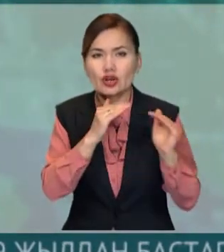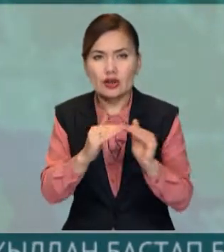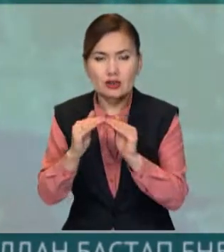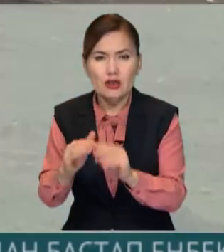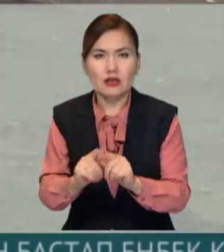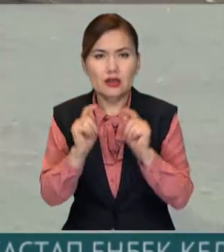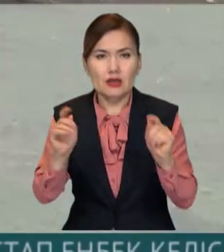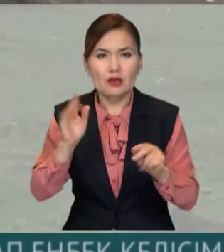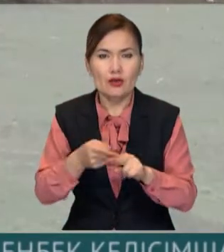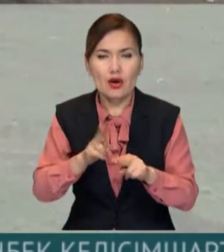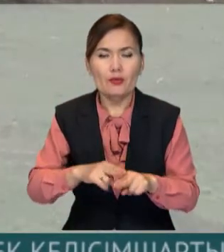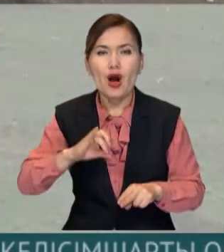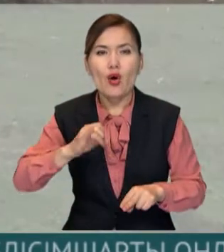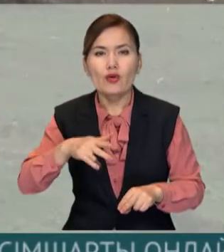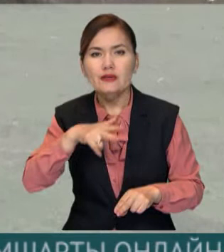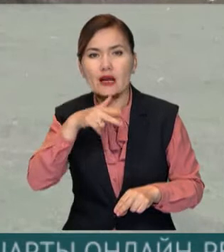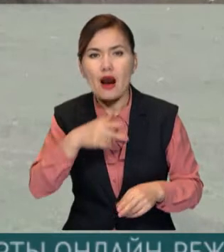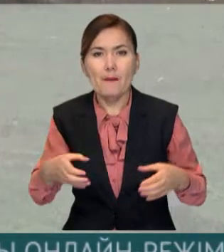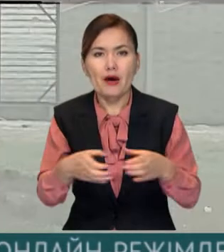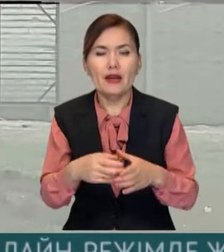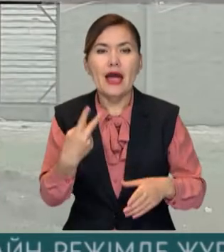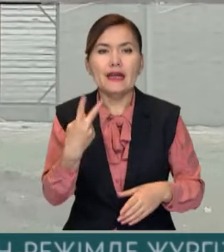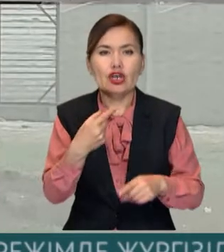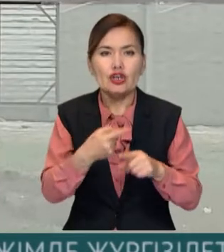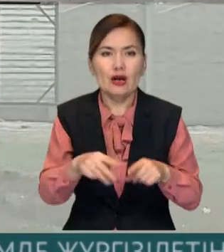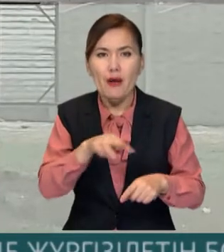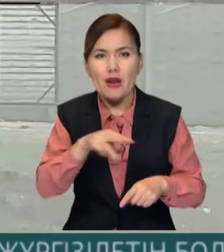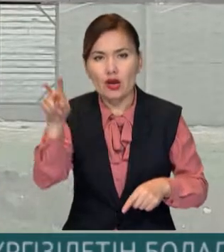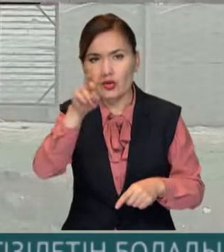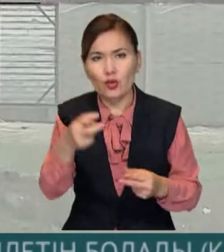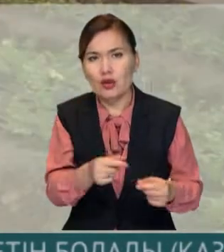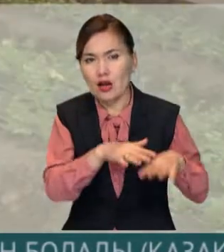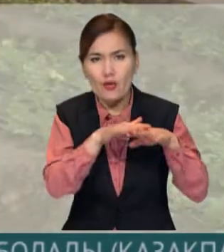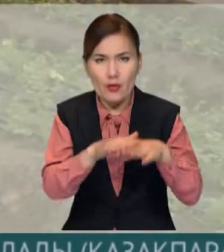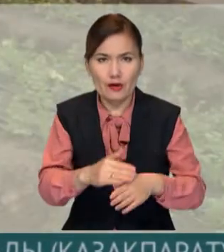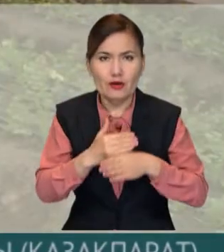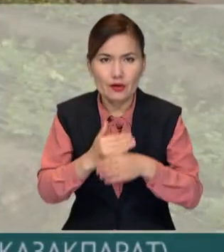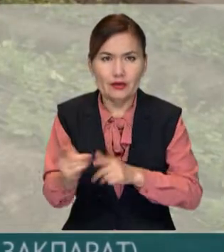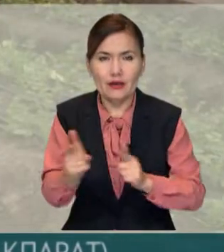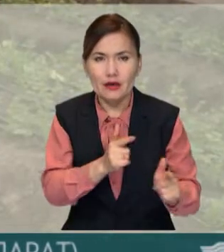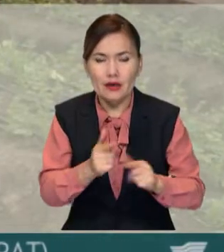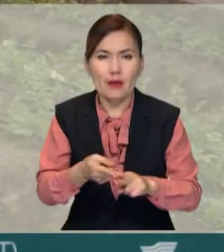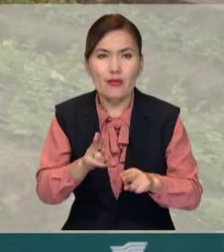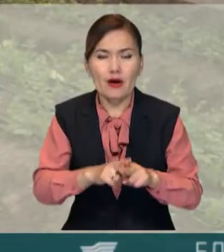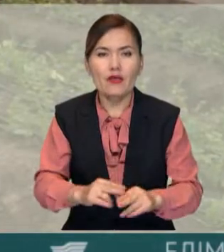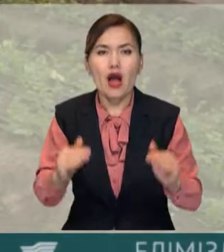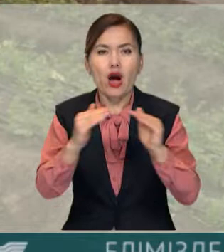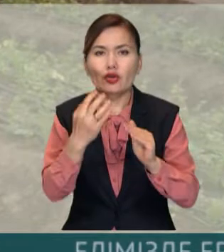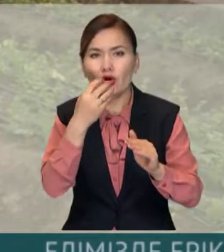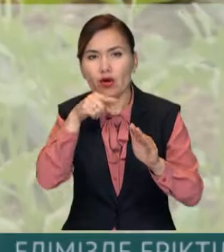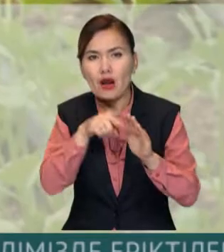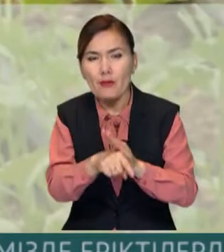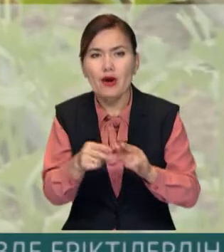жатыр. Бұл жобаға оңтүстік кореялық компания 2,5 миллион доллар инвестиция салуға дайын. Нысанның ерекшелігі